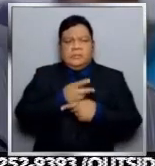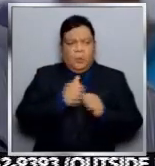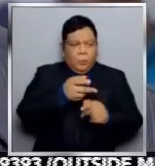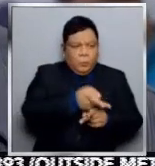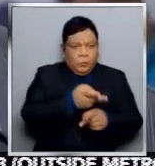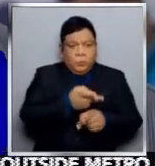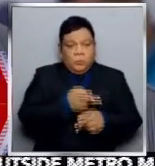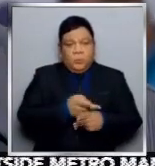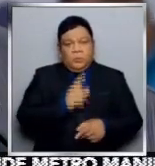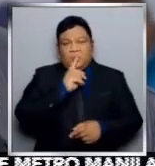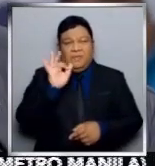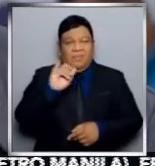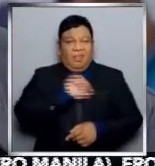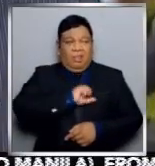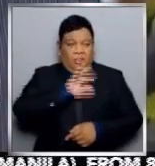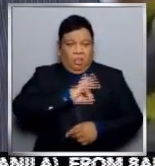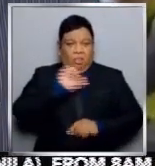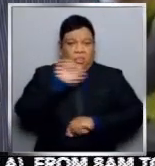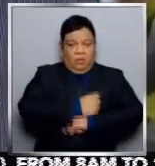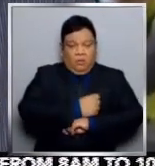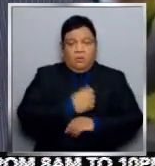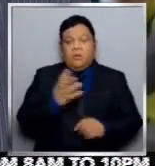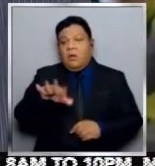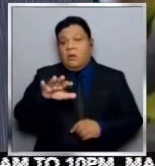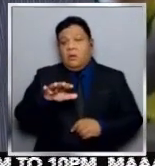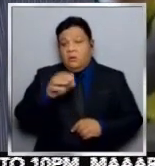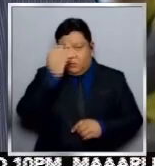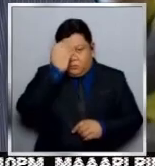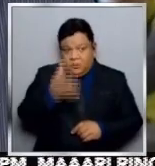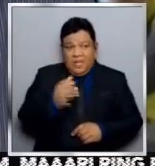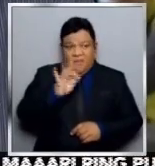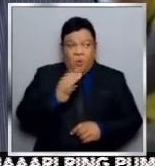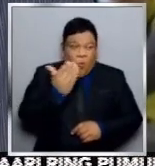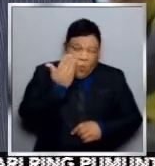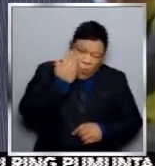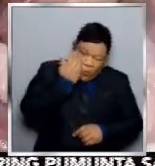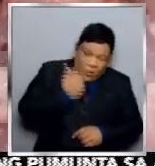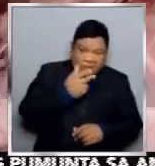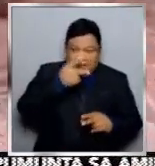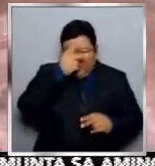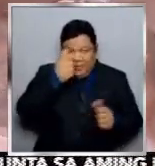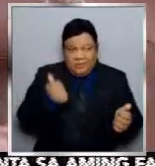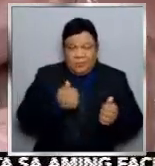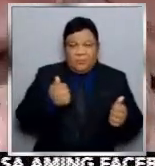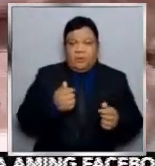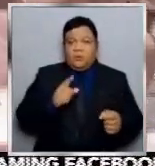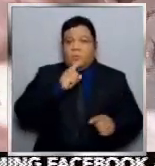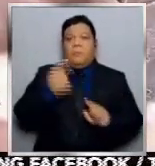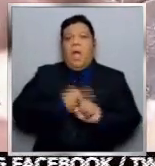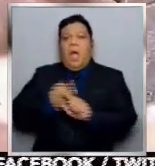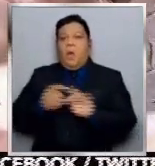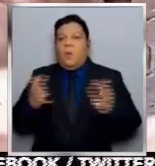eh. When you say shortage, chronic, buwan na ang bibilangin mo. Ito ngayon, tatatlong linggo. Ayon sa UBRA,